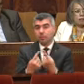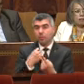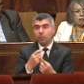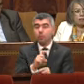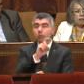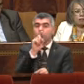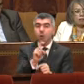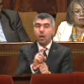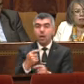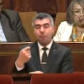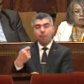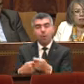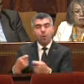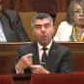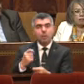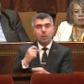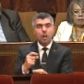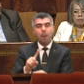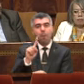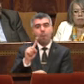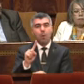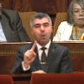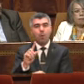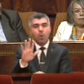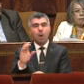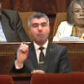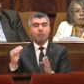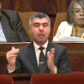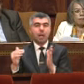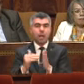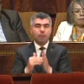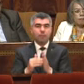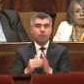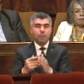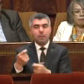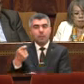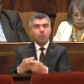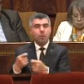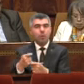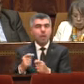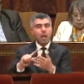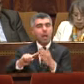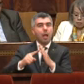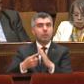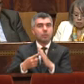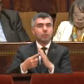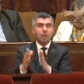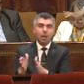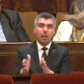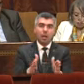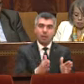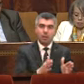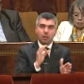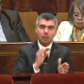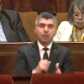الوزيرة على التجار الصغار. واحد المليون ولا 500,000 مئات الآلاف ديال التجار الصغار. غادي نخليهم دروك داك الشيء اللي كملت